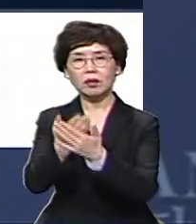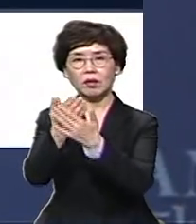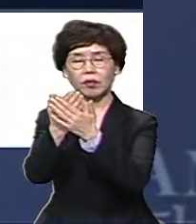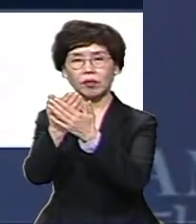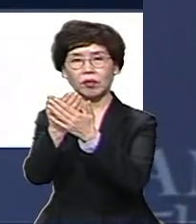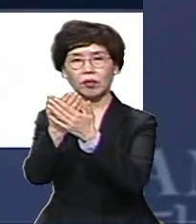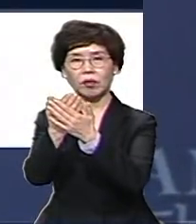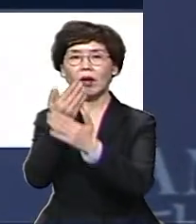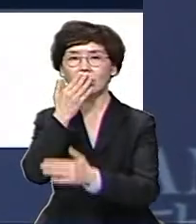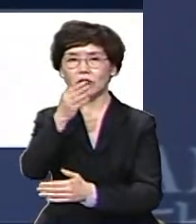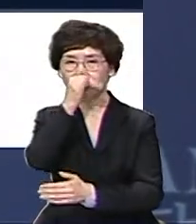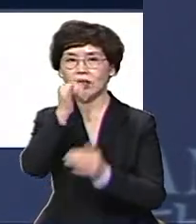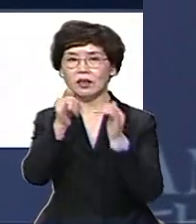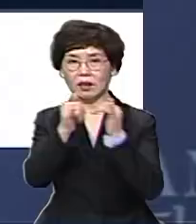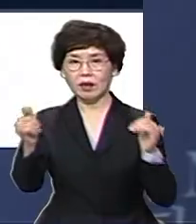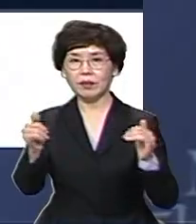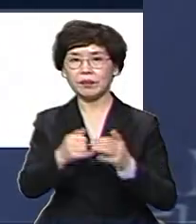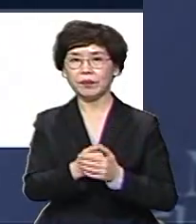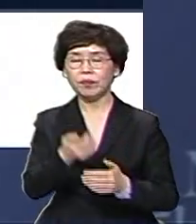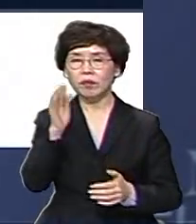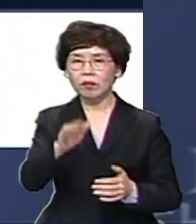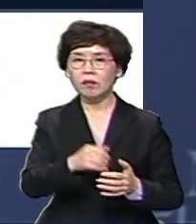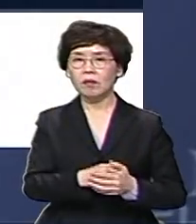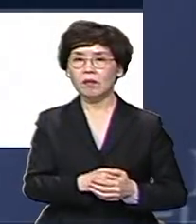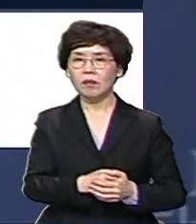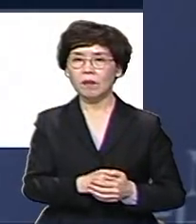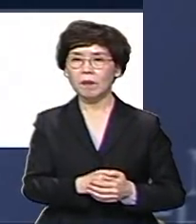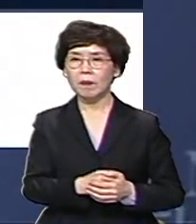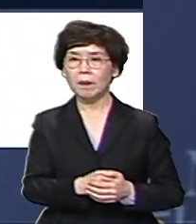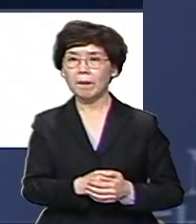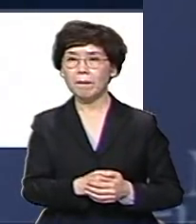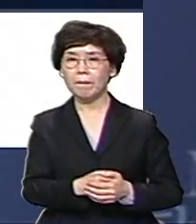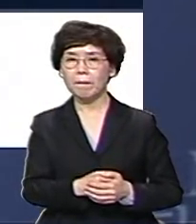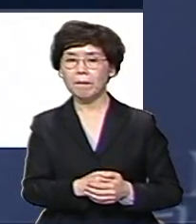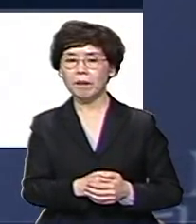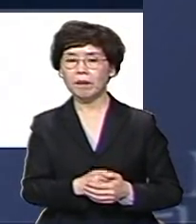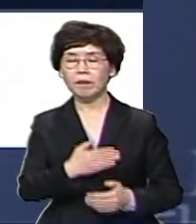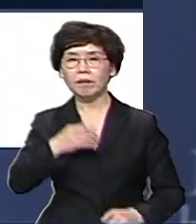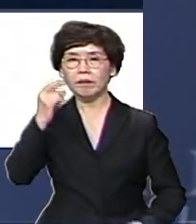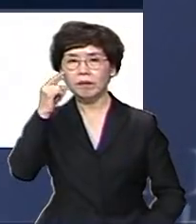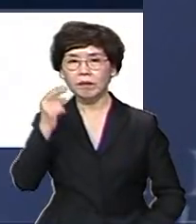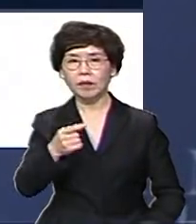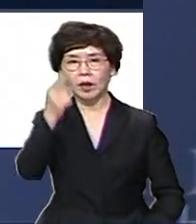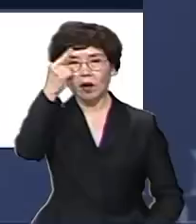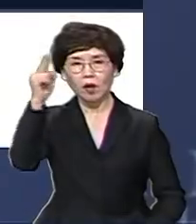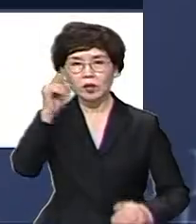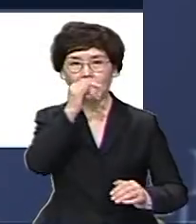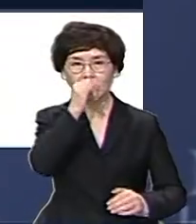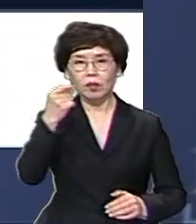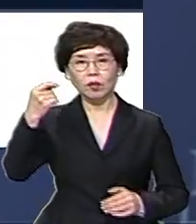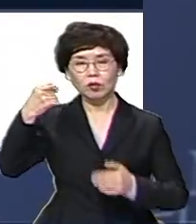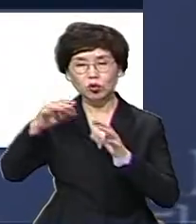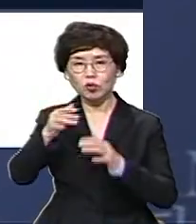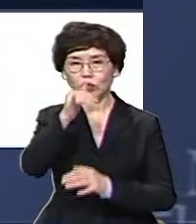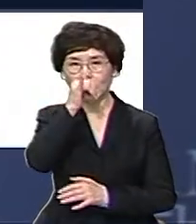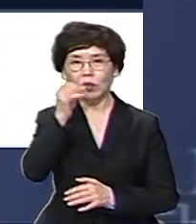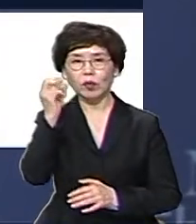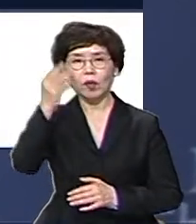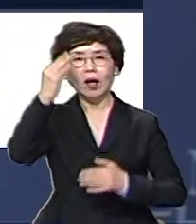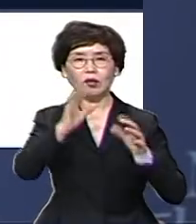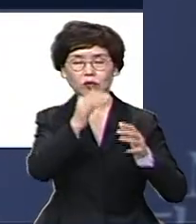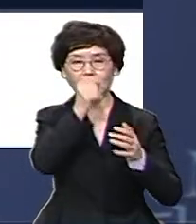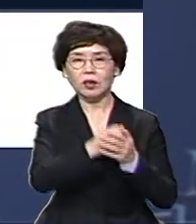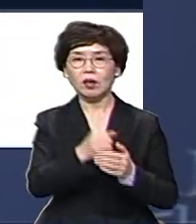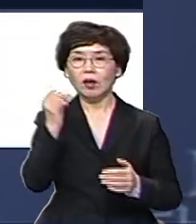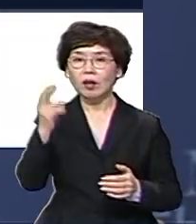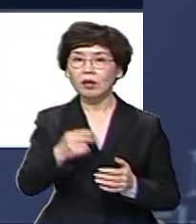김 위원장은 매우 빨리 북한을 경제적으로 발전 시키는 그런 기회를 가지고 있었습니다.